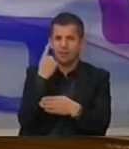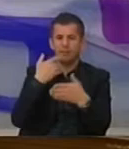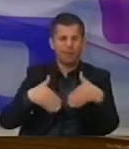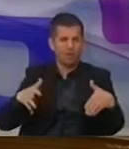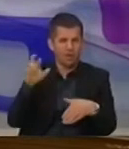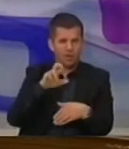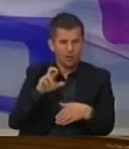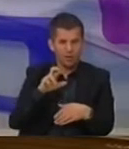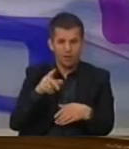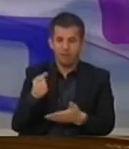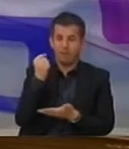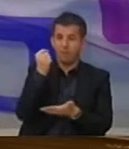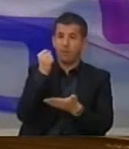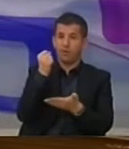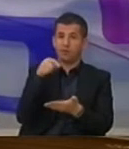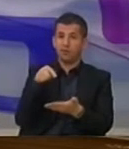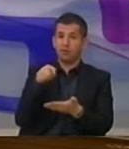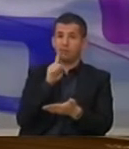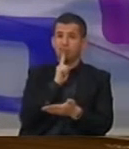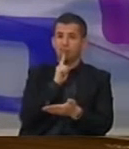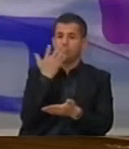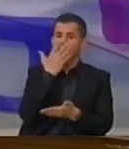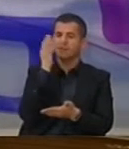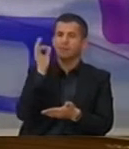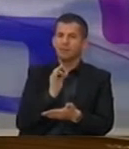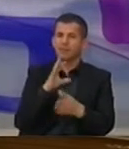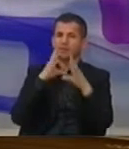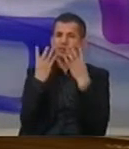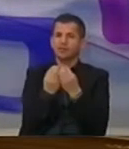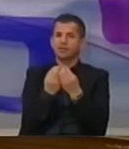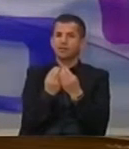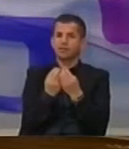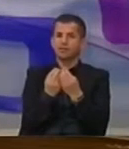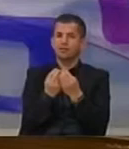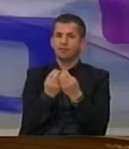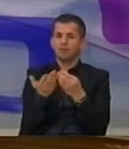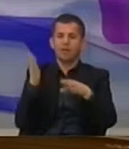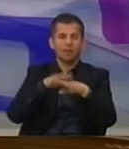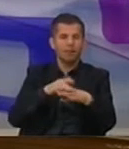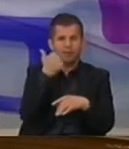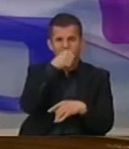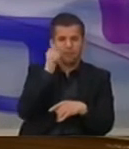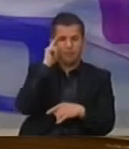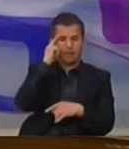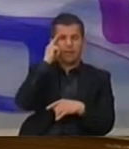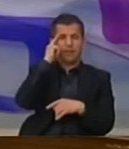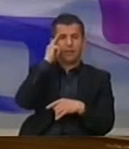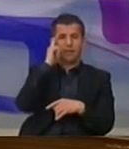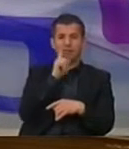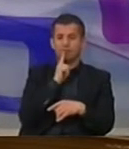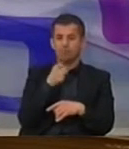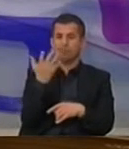euro, fond ky i cili do të bëj 50% të mbulimit të hipotekës, e cila mendojmë që merr